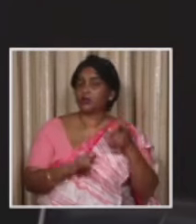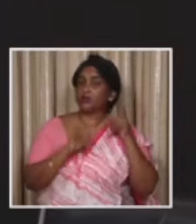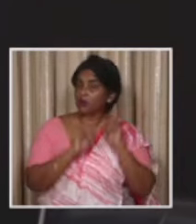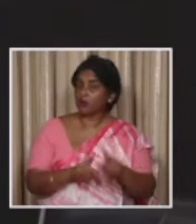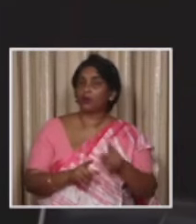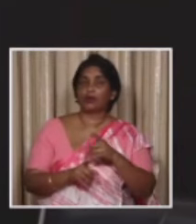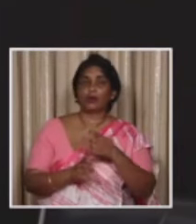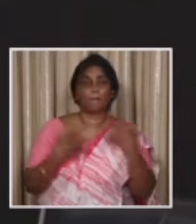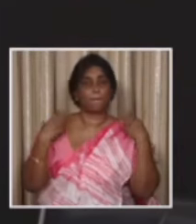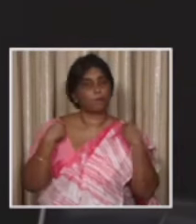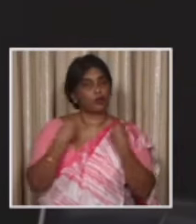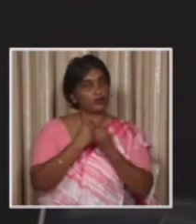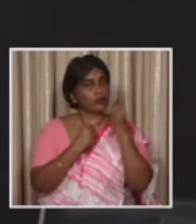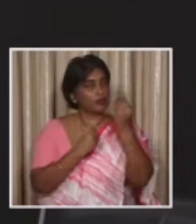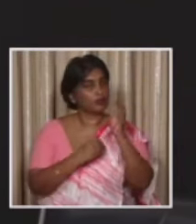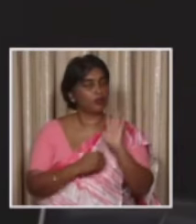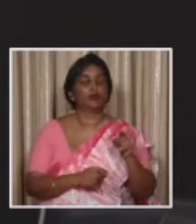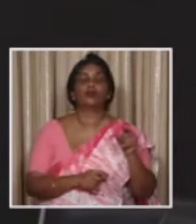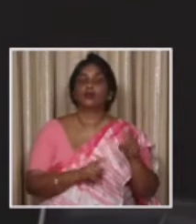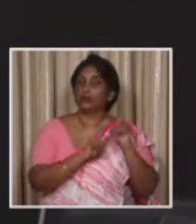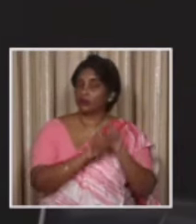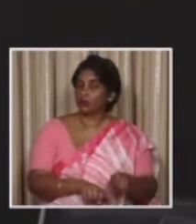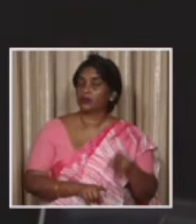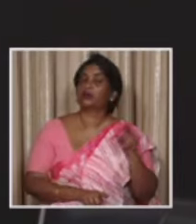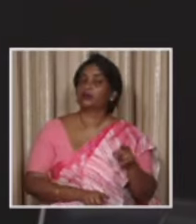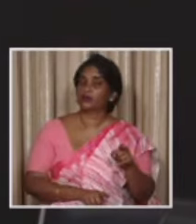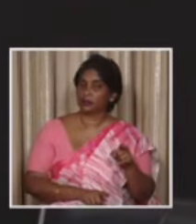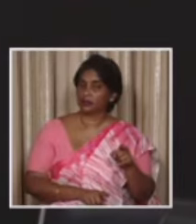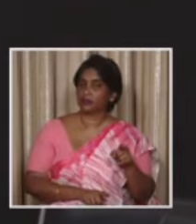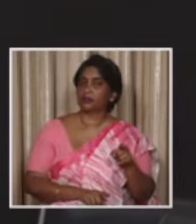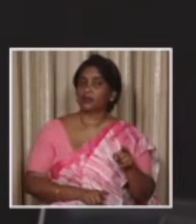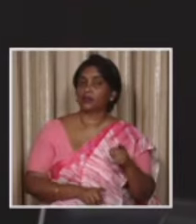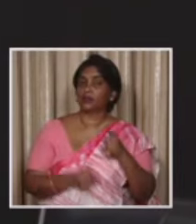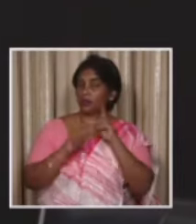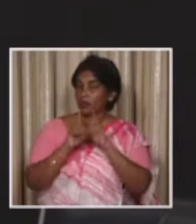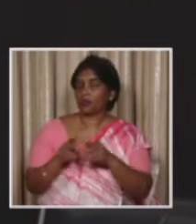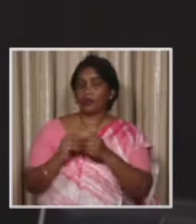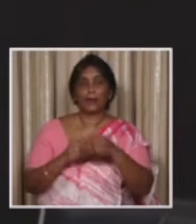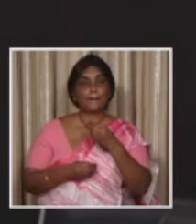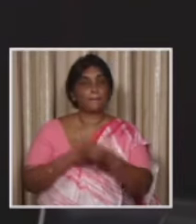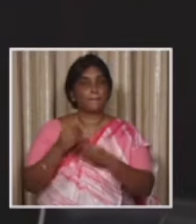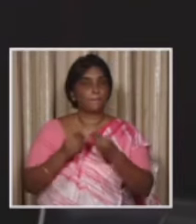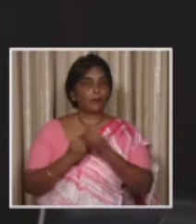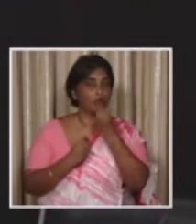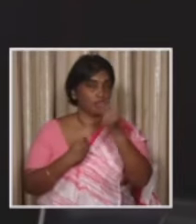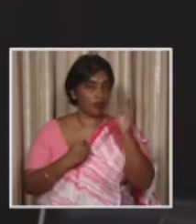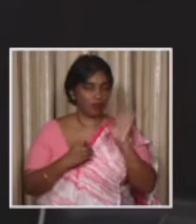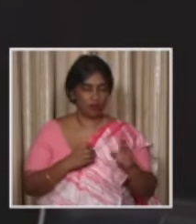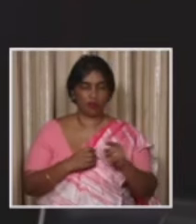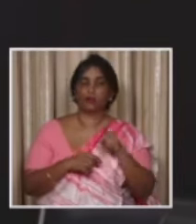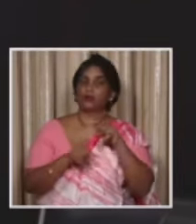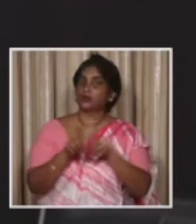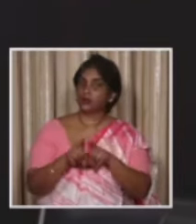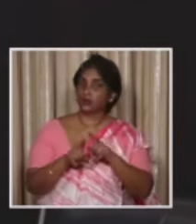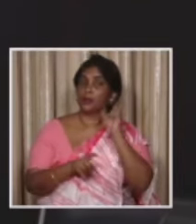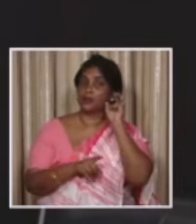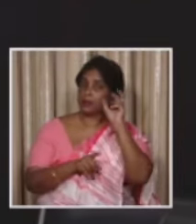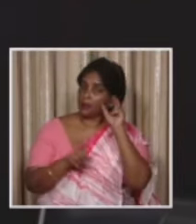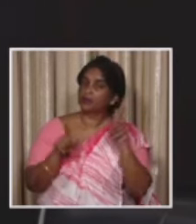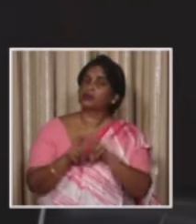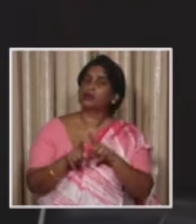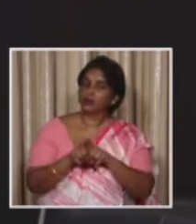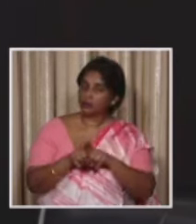මේ පහසුකම ලබා දෙන්න ඕන. ඒ අයට මේව හරහා වෙන නිෂ්පාදනය ලබා දෙන්න ඕන. ඒ වගේම බිත්තර ගත්තත්